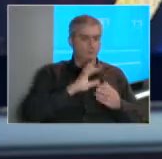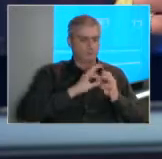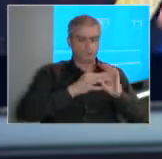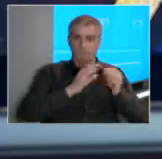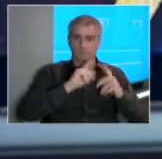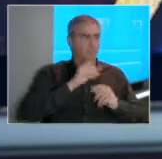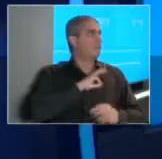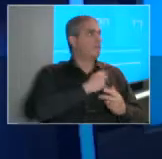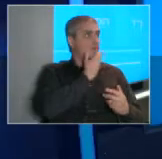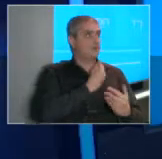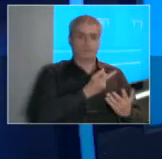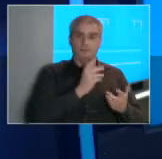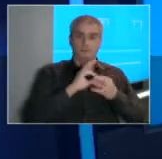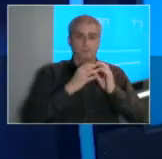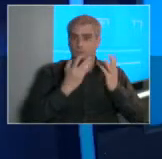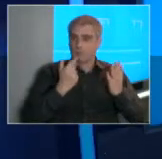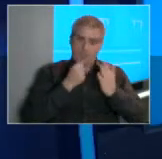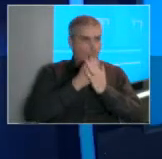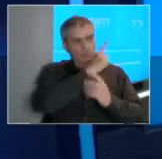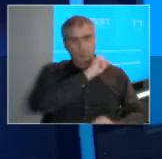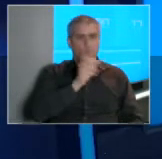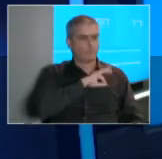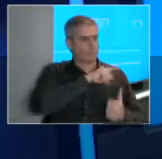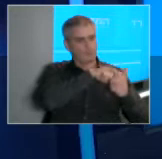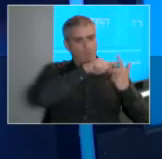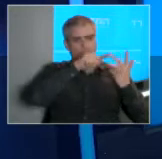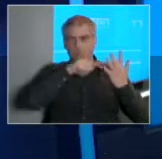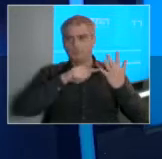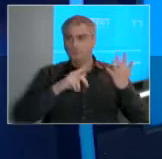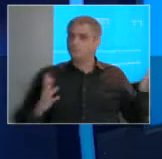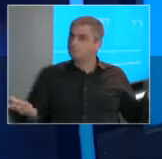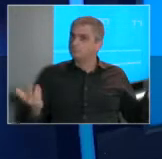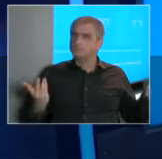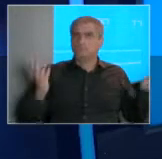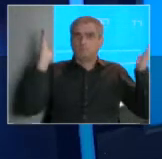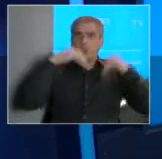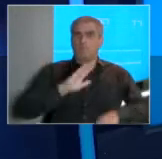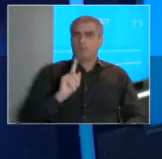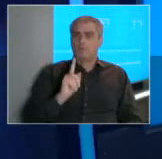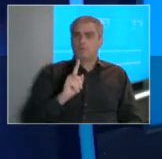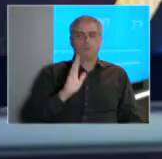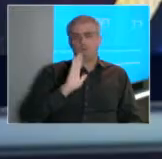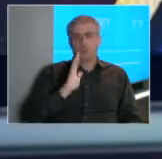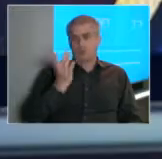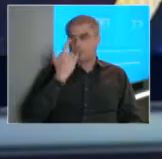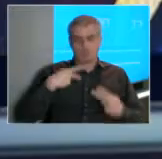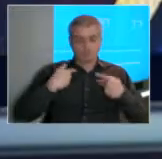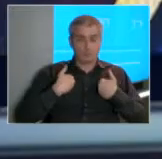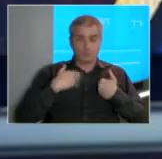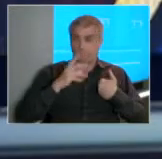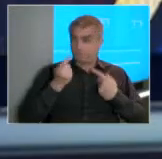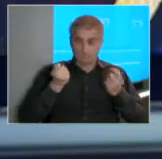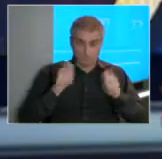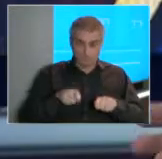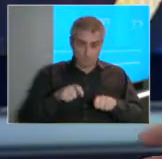המזון, ושרשרת המזון עד אליו כולם מרוויחים היטב, ואתה יודע מה, השמיים לא נפלו, אז שלא ילכו עלינו אימים, ואם